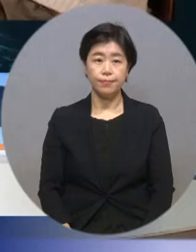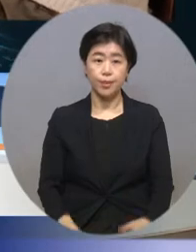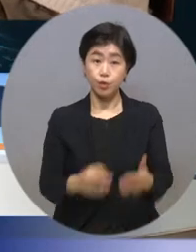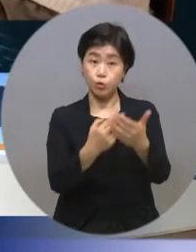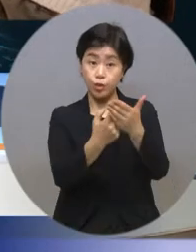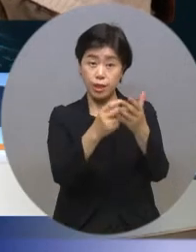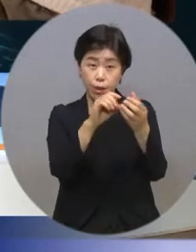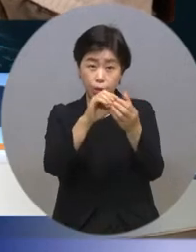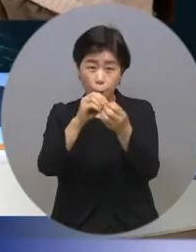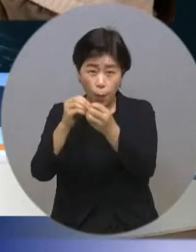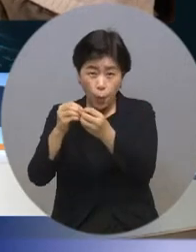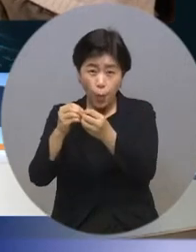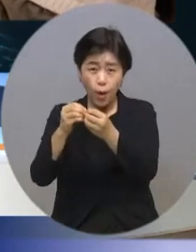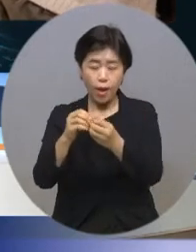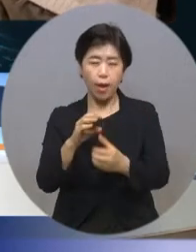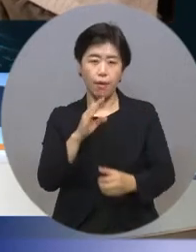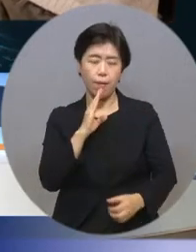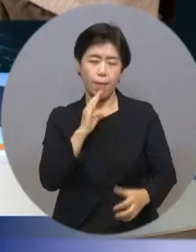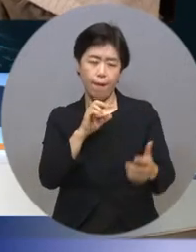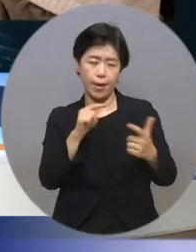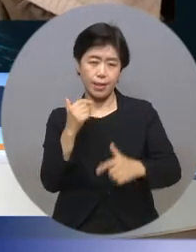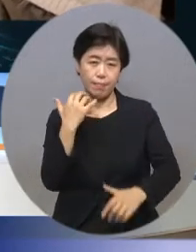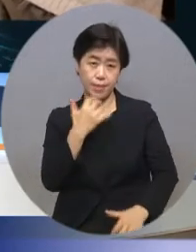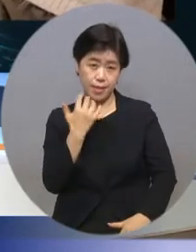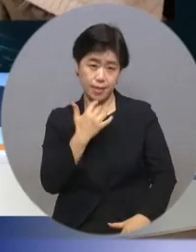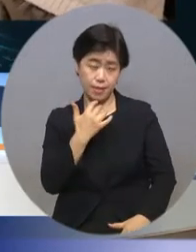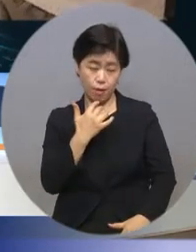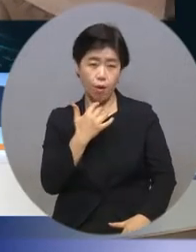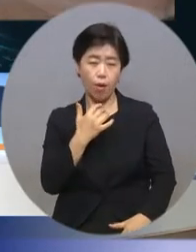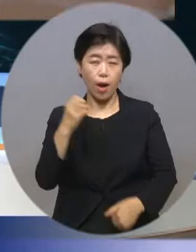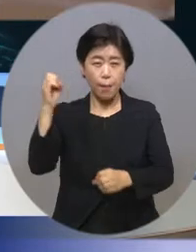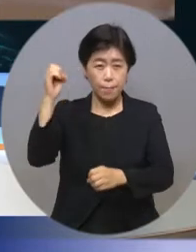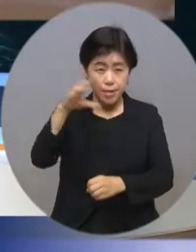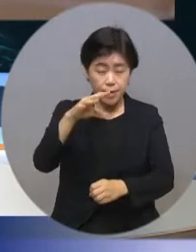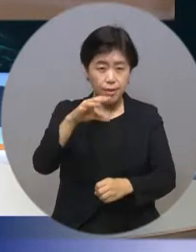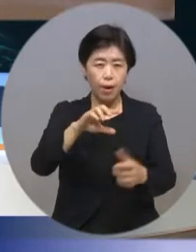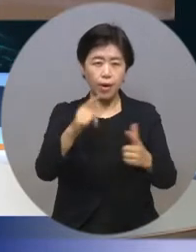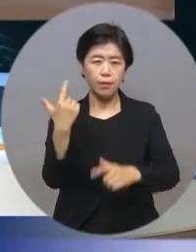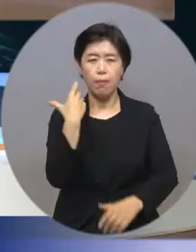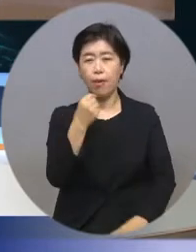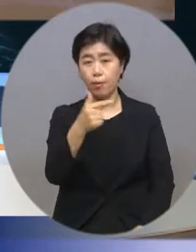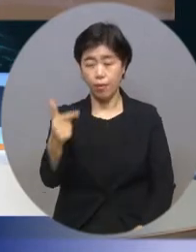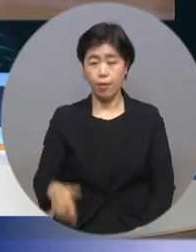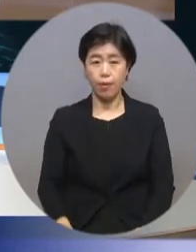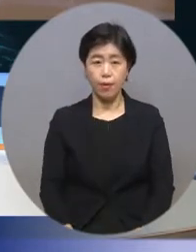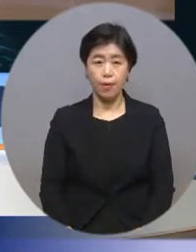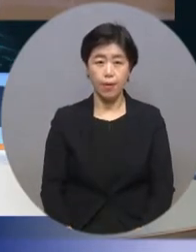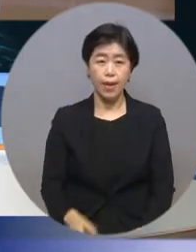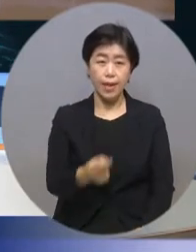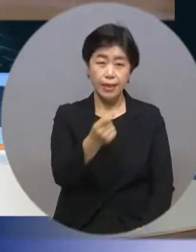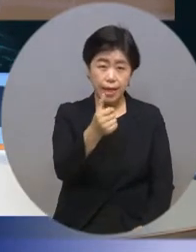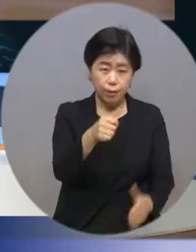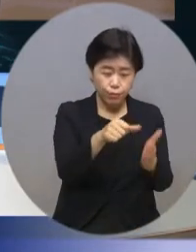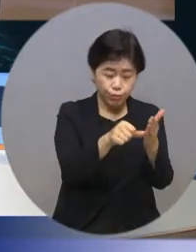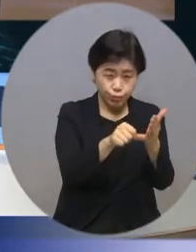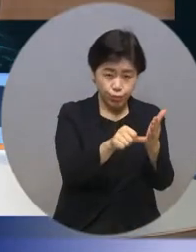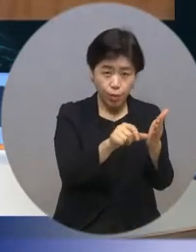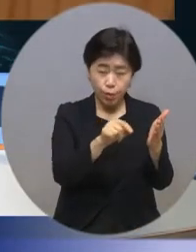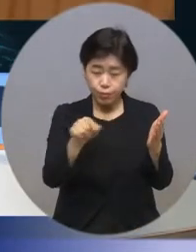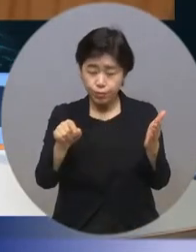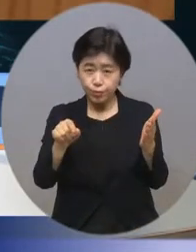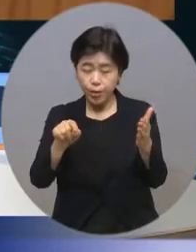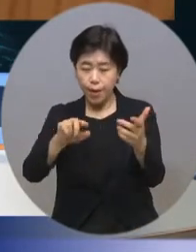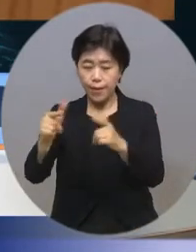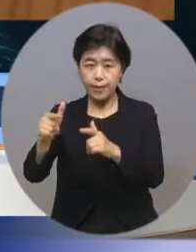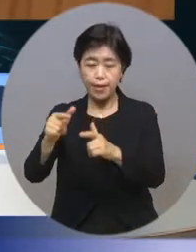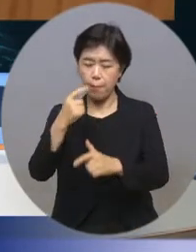유리공예는 다채로운 빛의 매력을 머금고 있는데요. 작은 소품부터 예술품까지 멋스러운 유리공예를 만들어가는